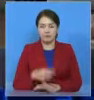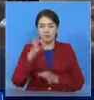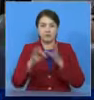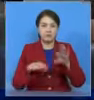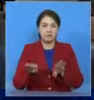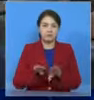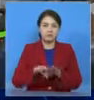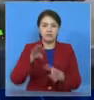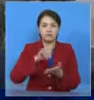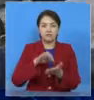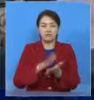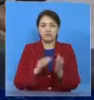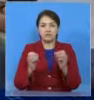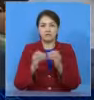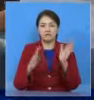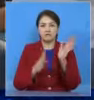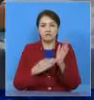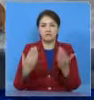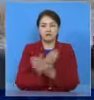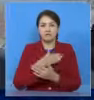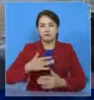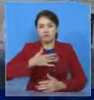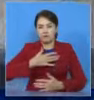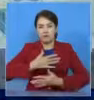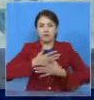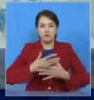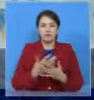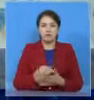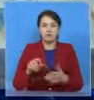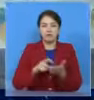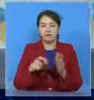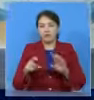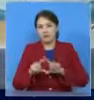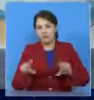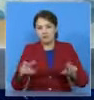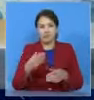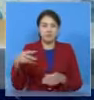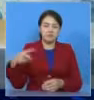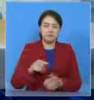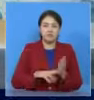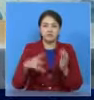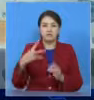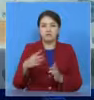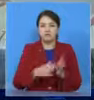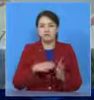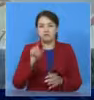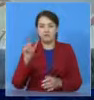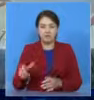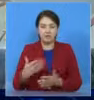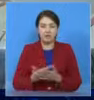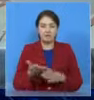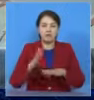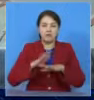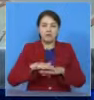также зарегистрировано 19 новых случаев пневмонии. В инфекционных отделениях находится 1209 пациентов, а нагрузка